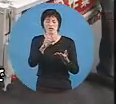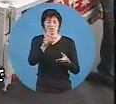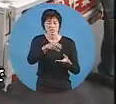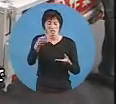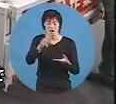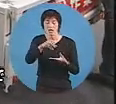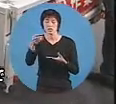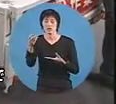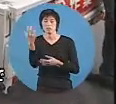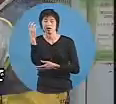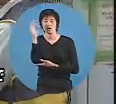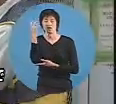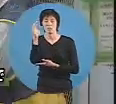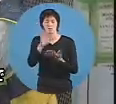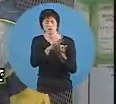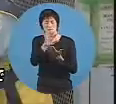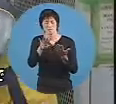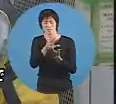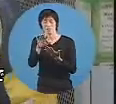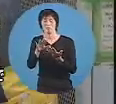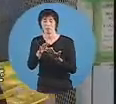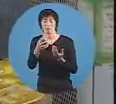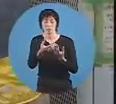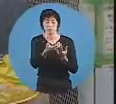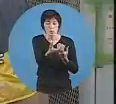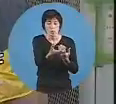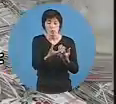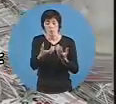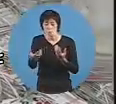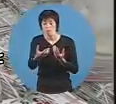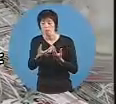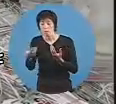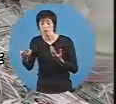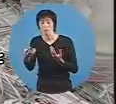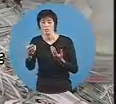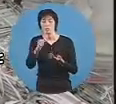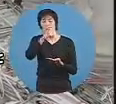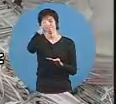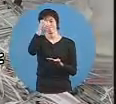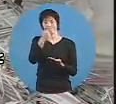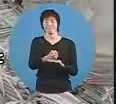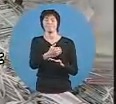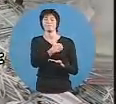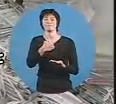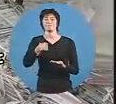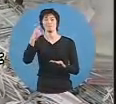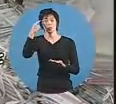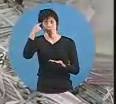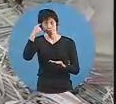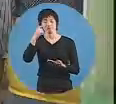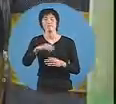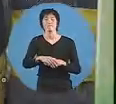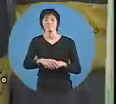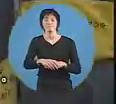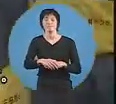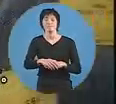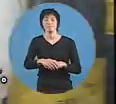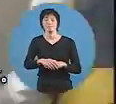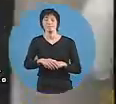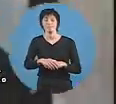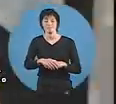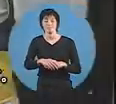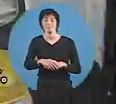ミの中の古紙類をゼロにするということで目標が達成できるのではないかというふうに考えております。市とし